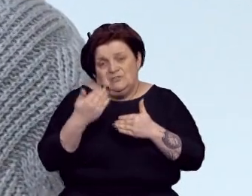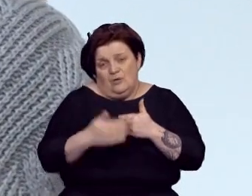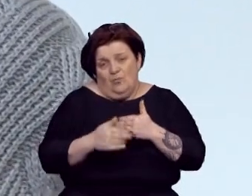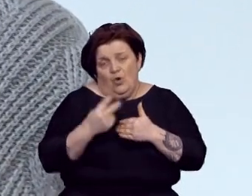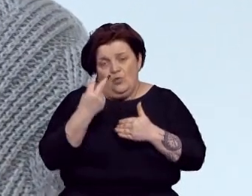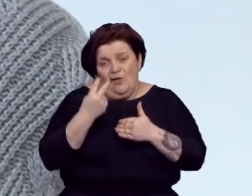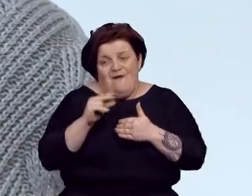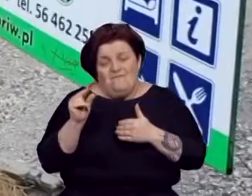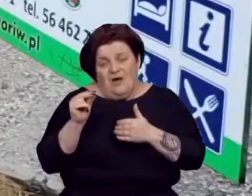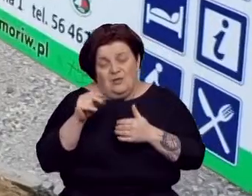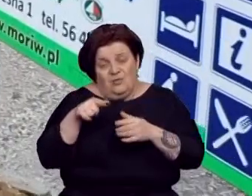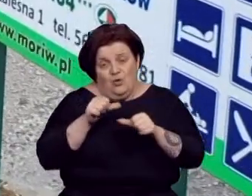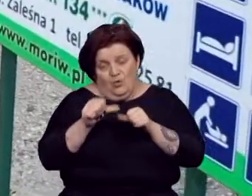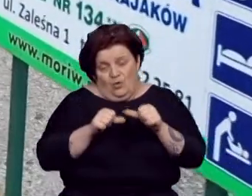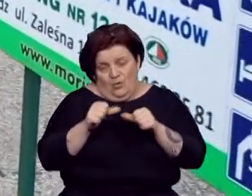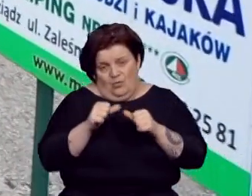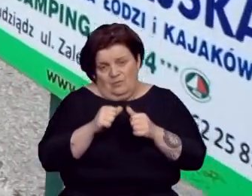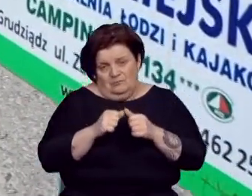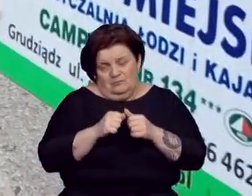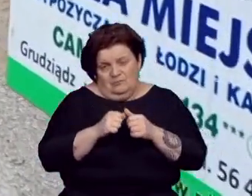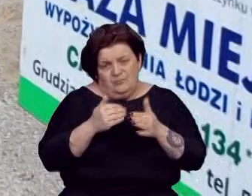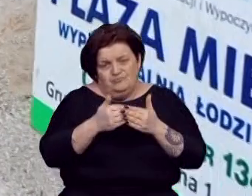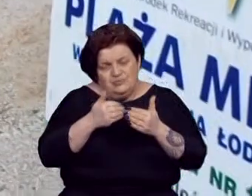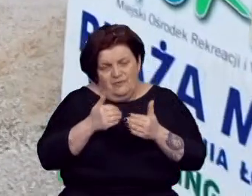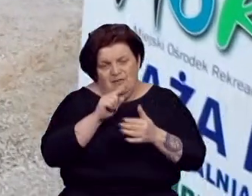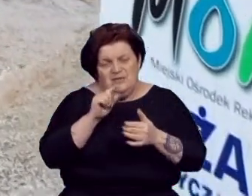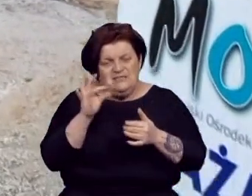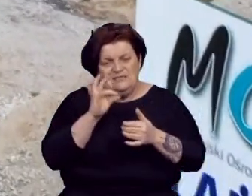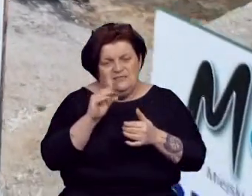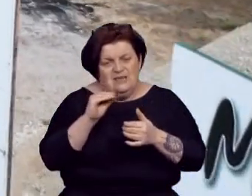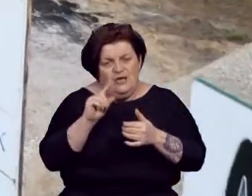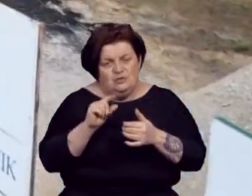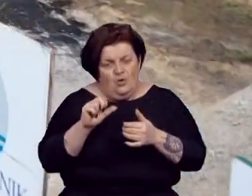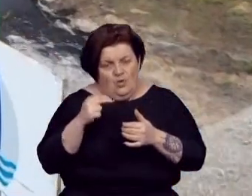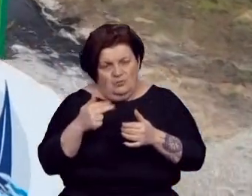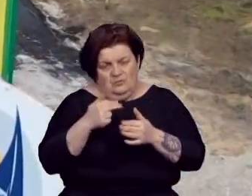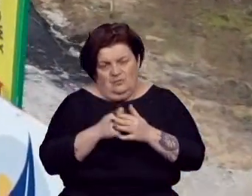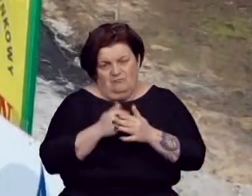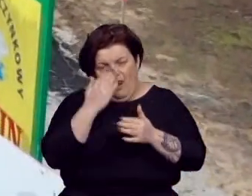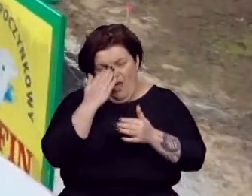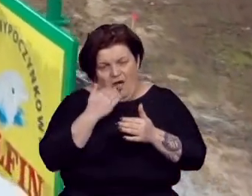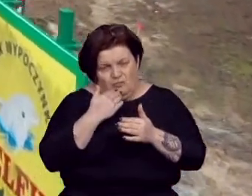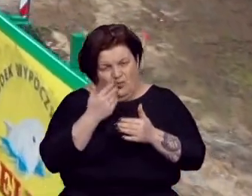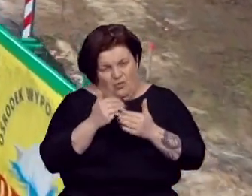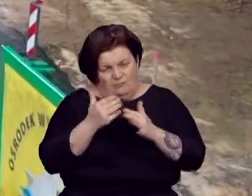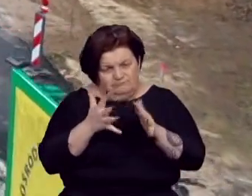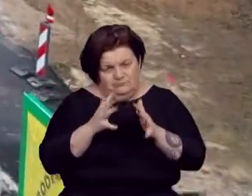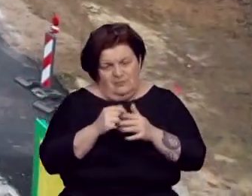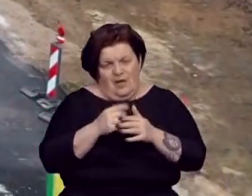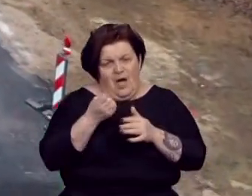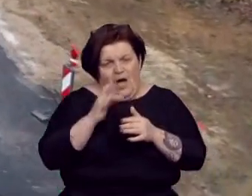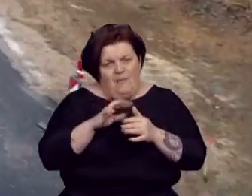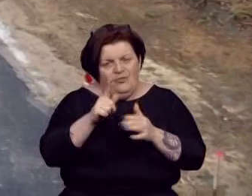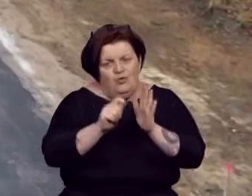zakończyć w drugim kwartale tego roku, czyli też przed sezonem stricte letnim, tak? Bo no, żeby tutaj